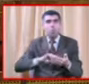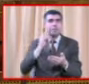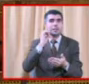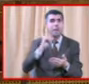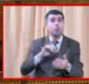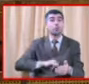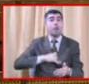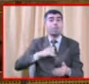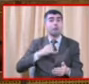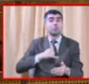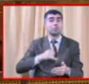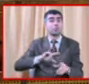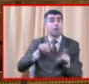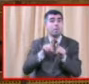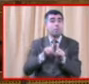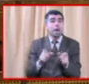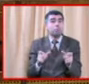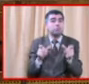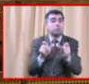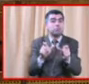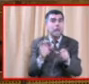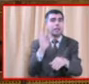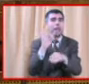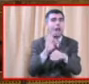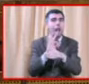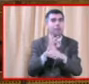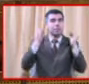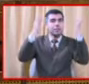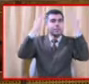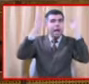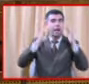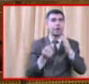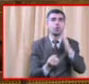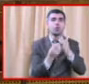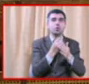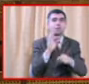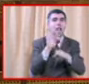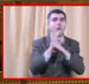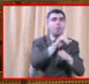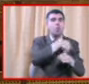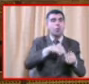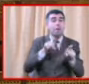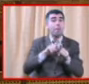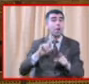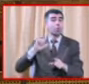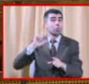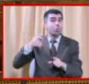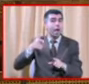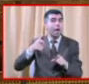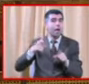الشباب ديالنا خصو يتأثر ثقافيا باش يتعطى لنا في الغد مواطن